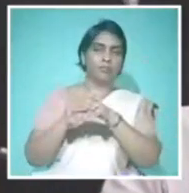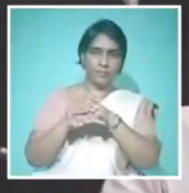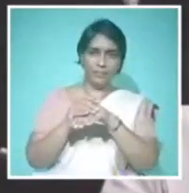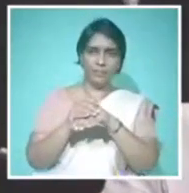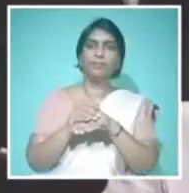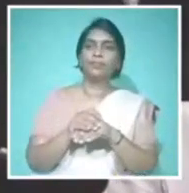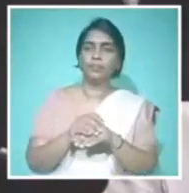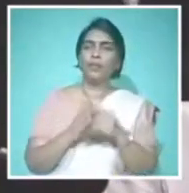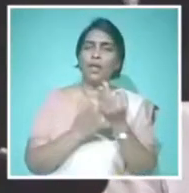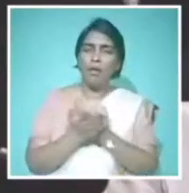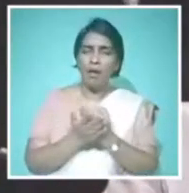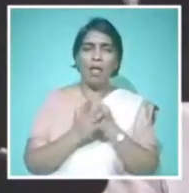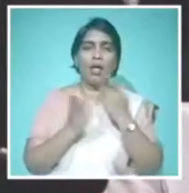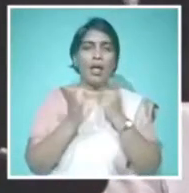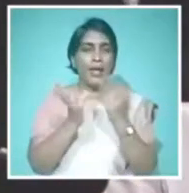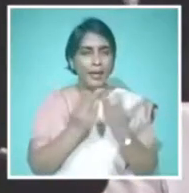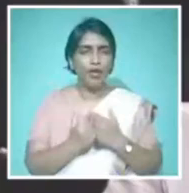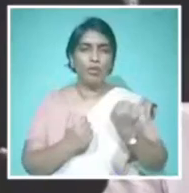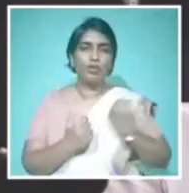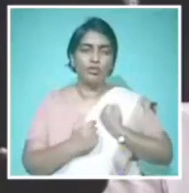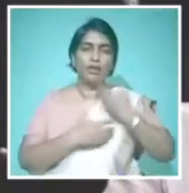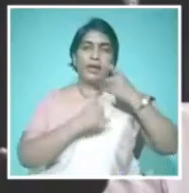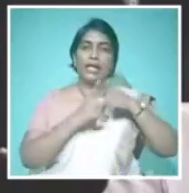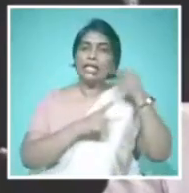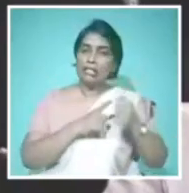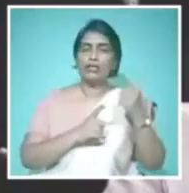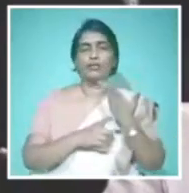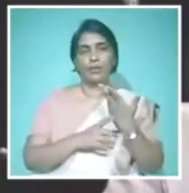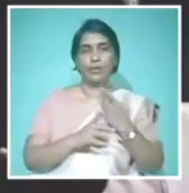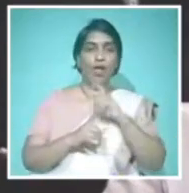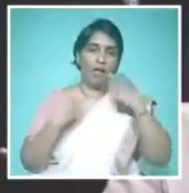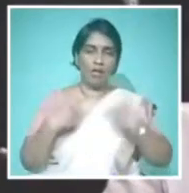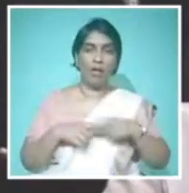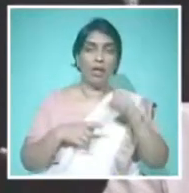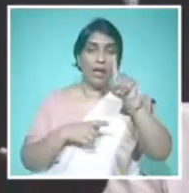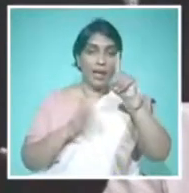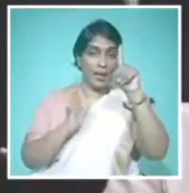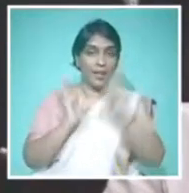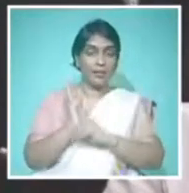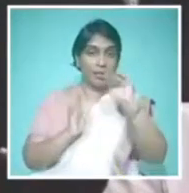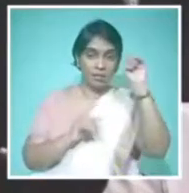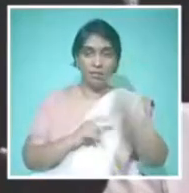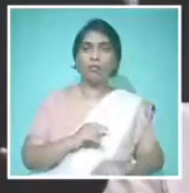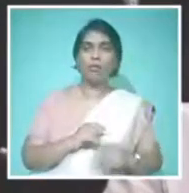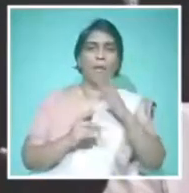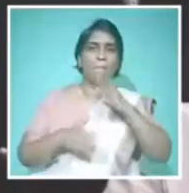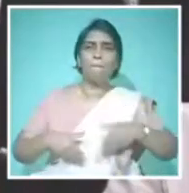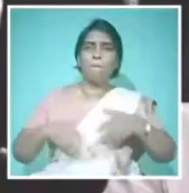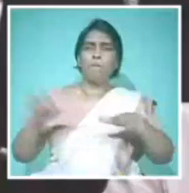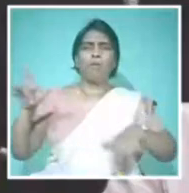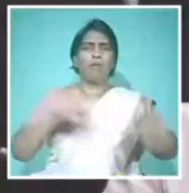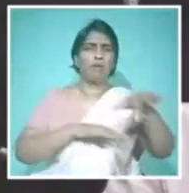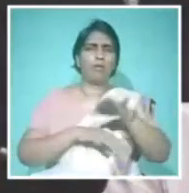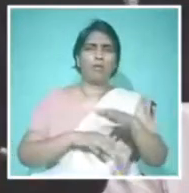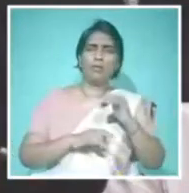ni, kala wanja. Niti, wajib, engineeru. Itu kotre, tahu ikai hatalia kinnno. Me ayah par rastia adu bahana kotre